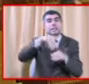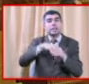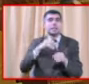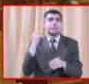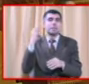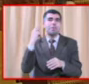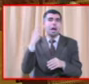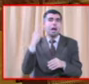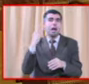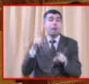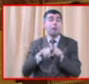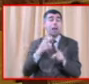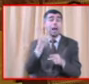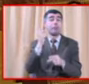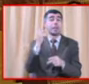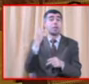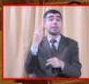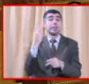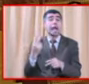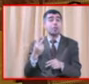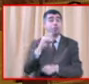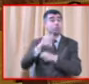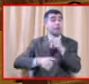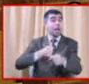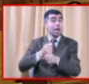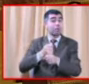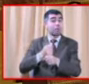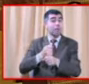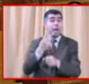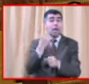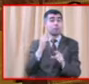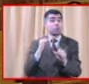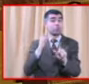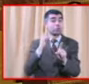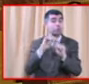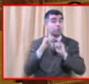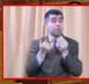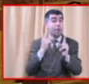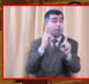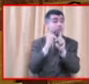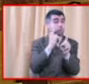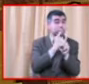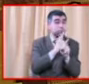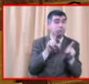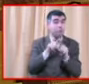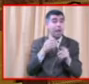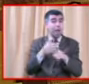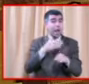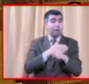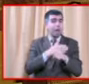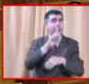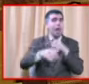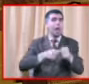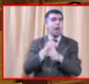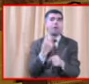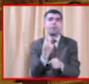من 2012 السيد الوزير وحنا تبعناك ودرنا اجتماع في اقليم مع السيد العمل ووعدتنا باش يكون شغال قبل راس السنه. دابا راه